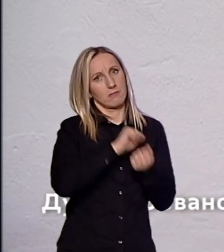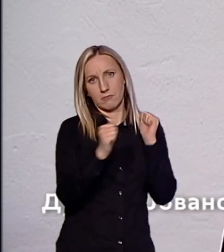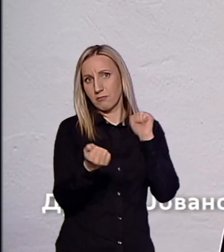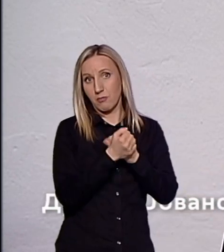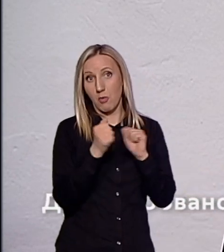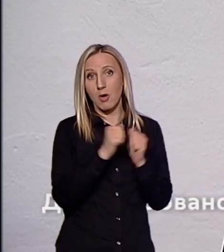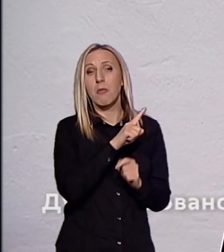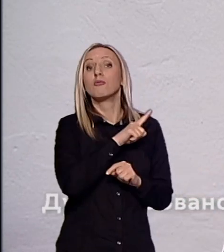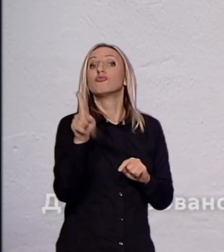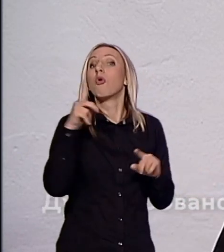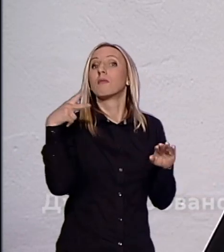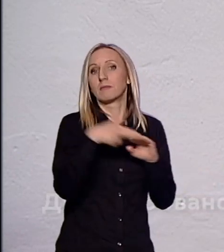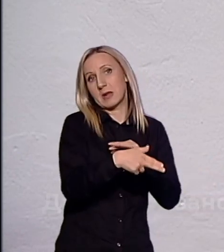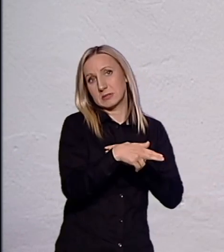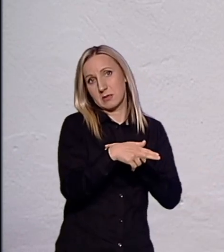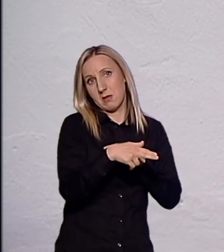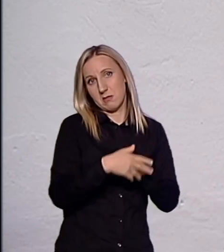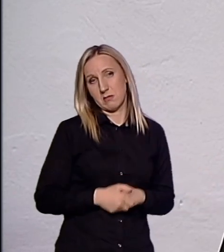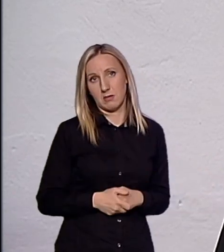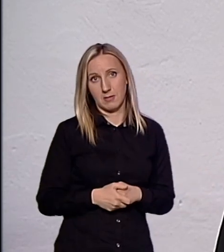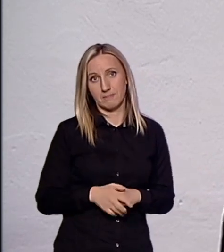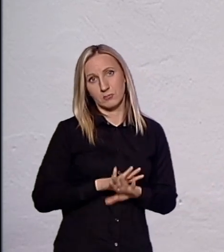bude stalo. Znači, to je sve što ja mogu da kažem.